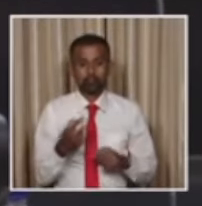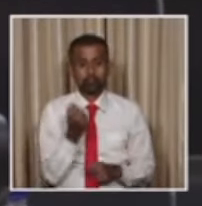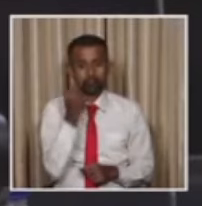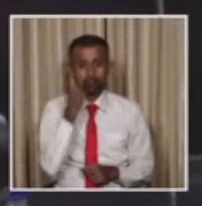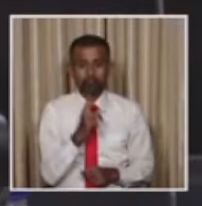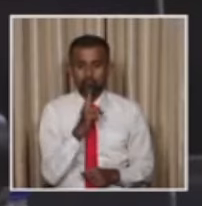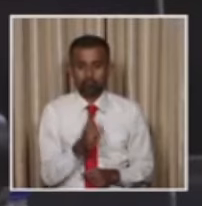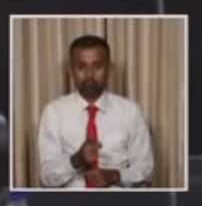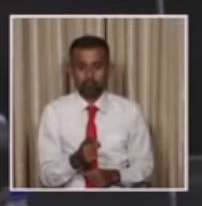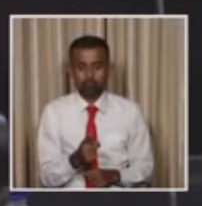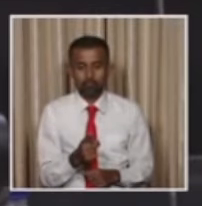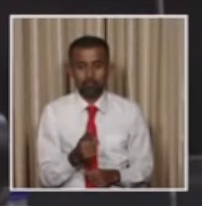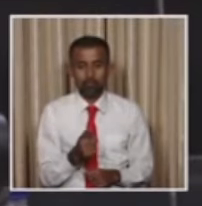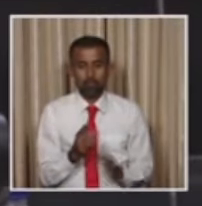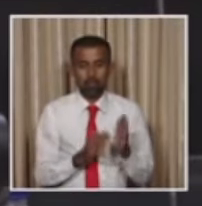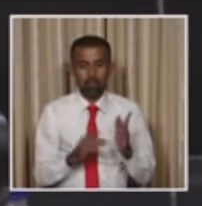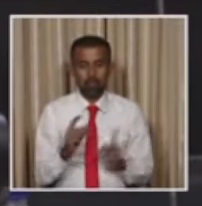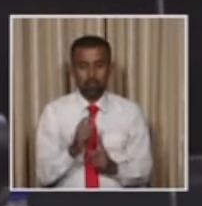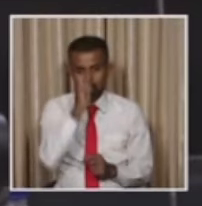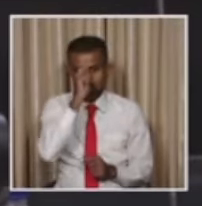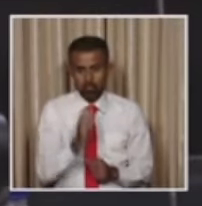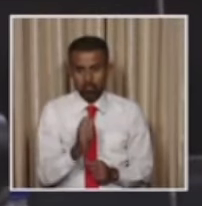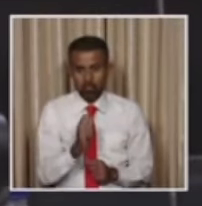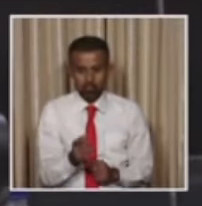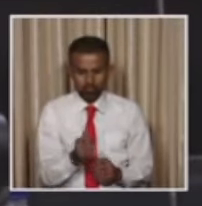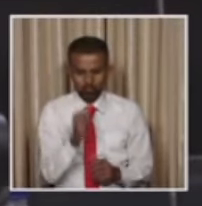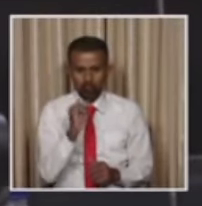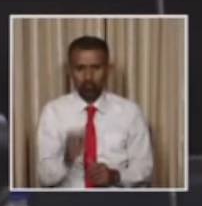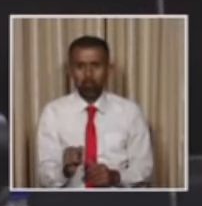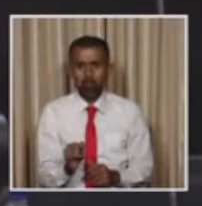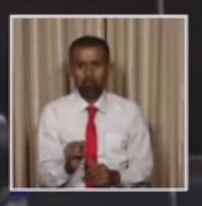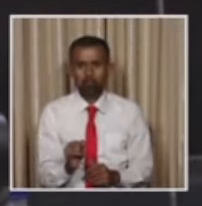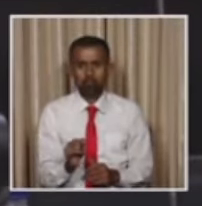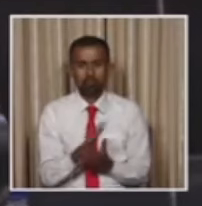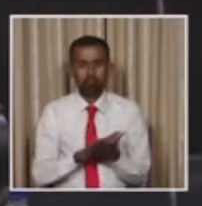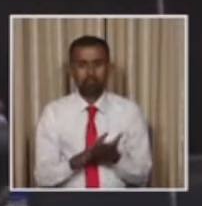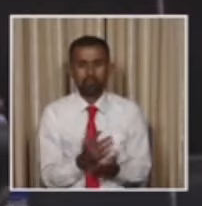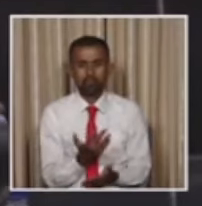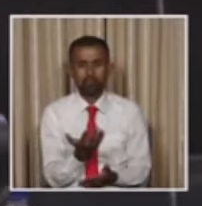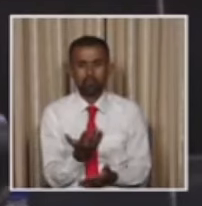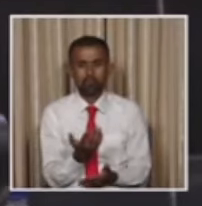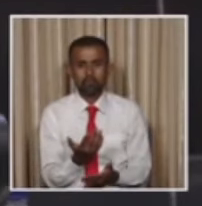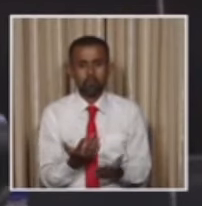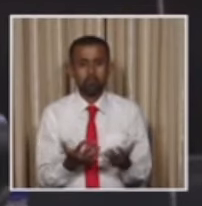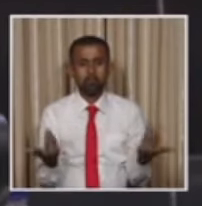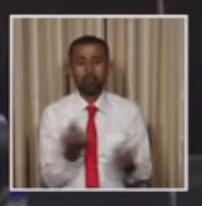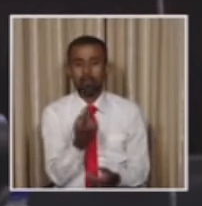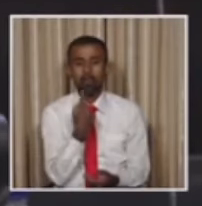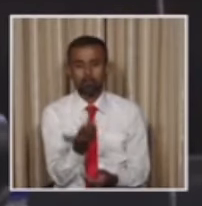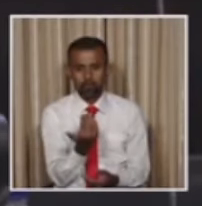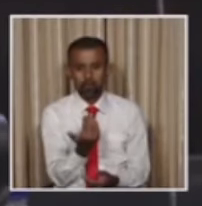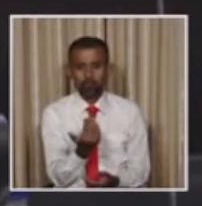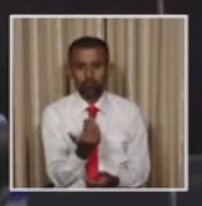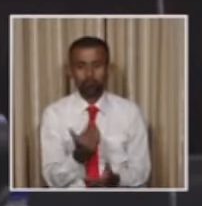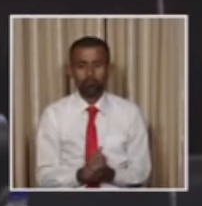යෝජනාව තමයි ගරු මේ ඇමතිතුමා මේකේ අසාධාරණත්වය මොකක්ද කියලා කරුණාකරලා කියන්නකෝ, මේක බාර ගන්න බැරි අය කියලා. ඒ